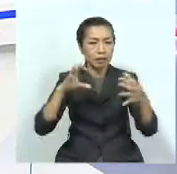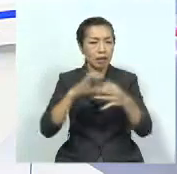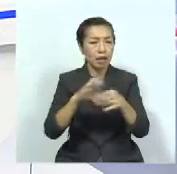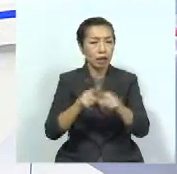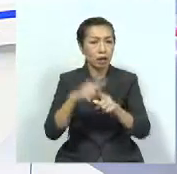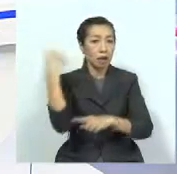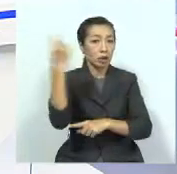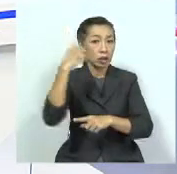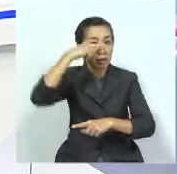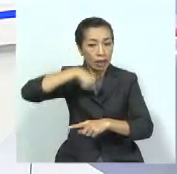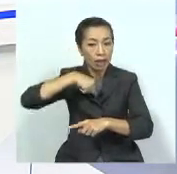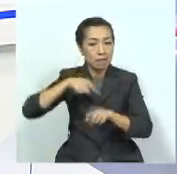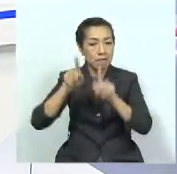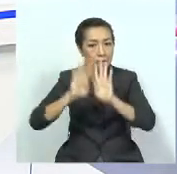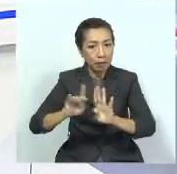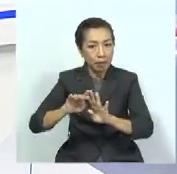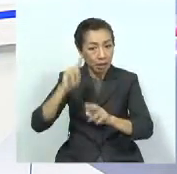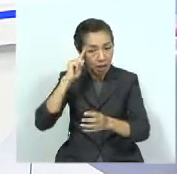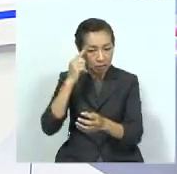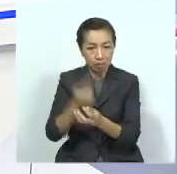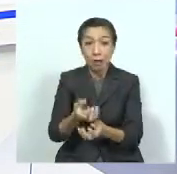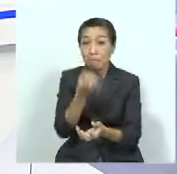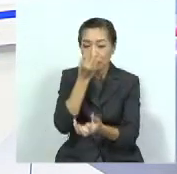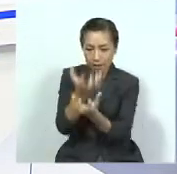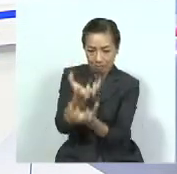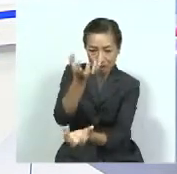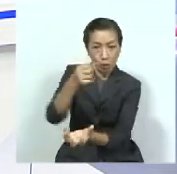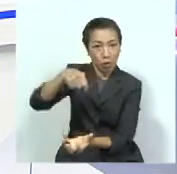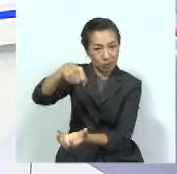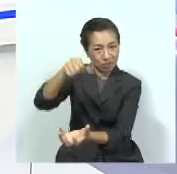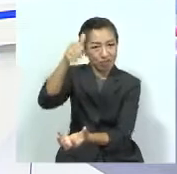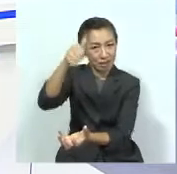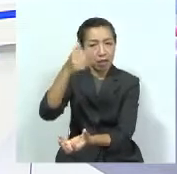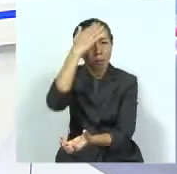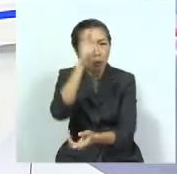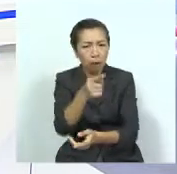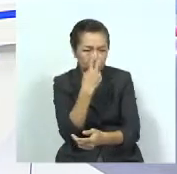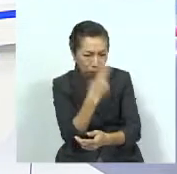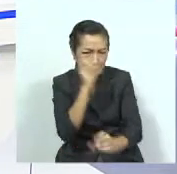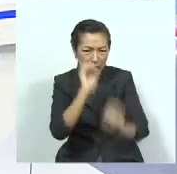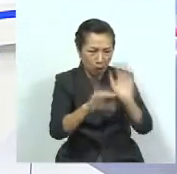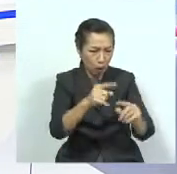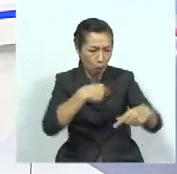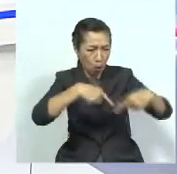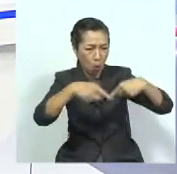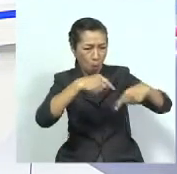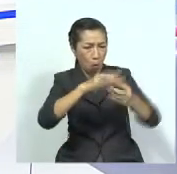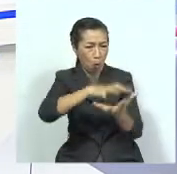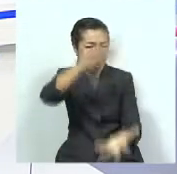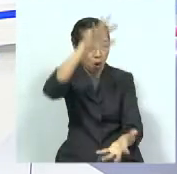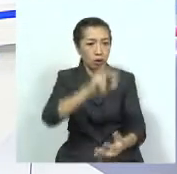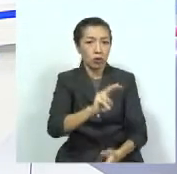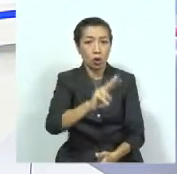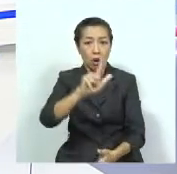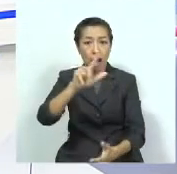เป็นแนวคิดท่องเที่ยวไทยเก๋ไก๋ใช้ปิ่นโตน่าสนใจมากๆเลยนะคะเพราะว่าจากปัญหาขยะพลาสติกที่มีมากกว่าปีละ2ล้